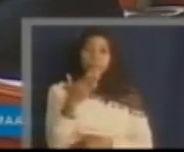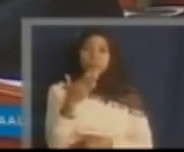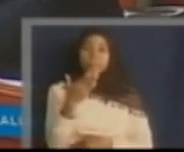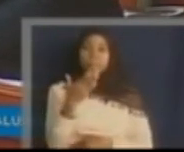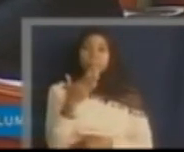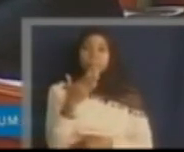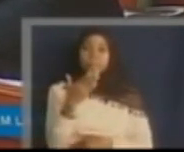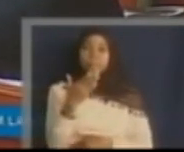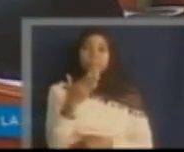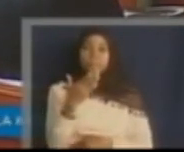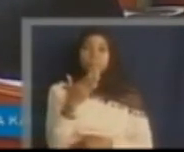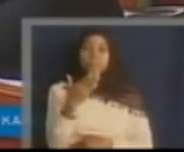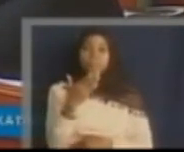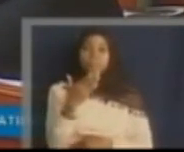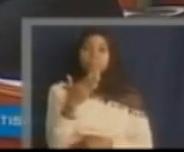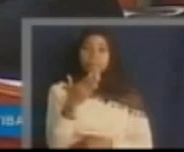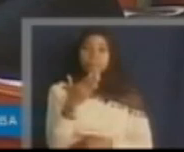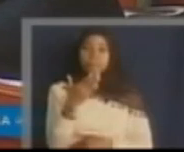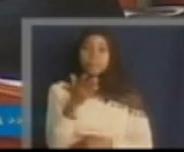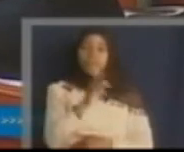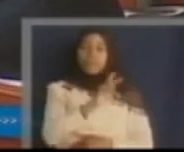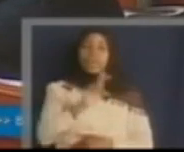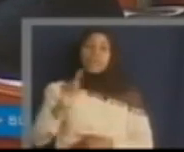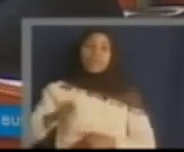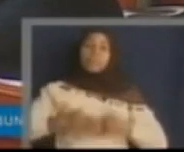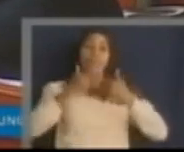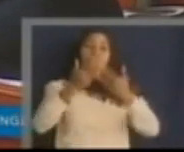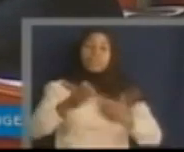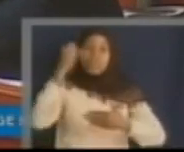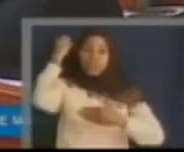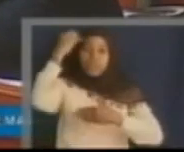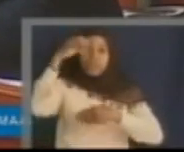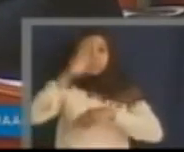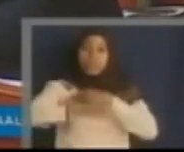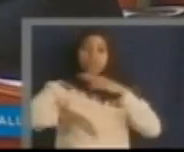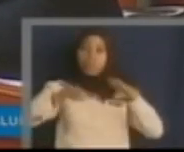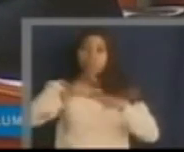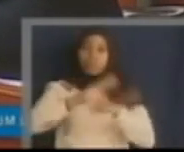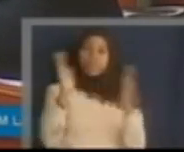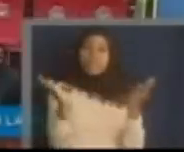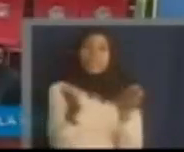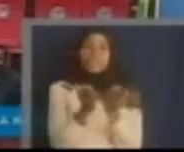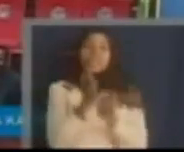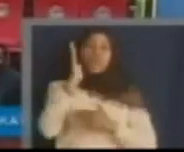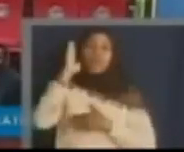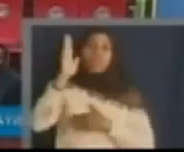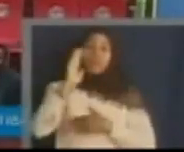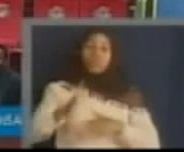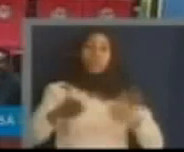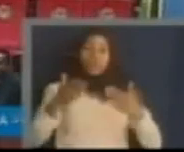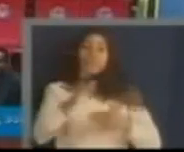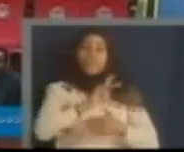na kama ilivyowasilishwa na mheshimiwa mwenyekiti, naomba niwahoji sasa kama mmekubali